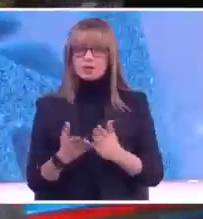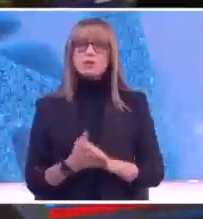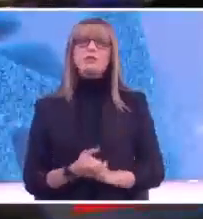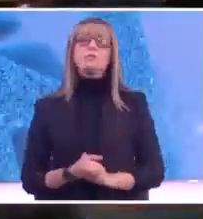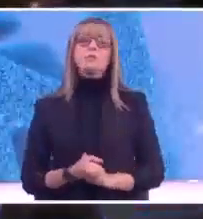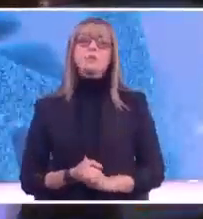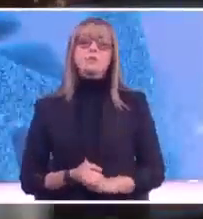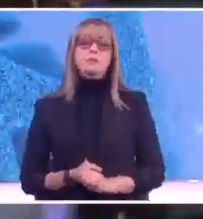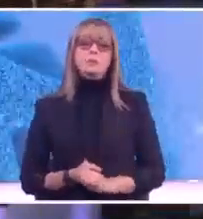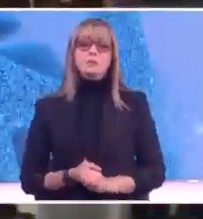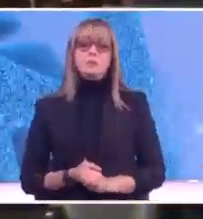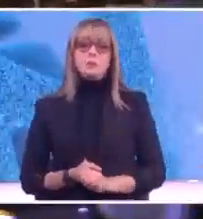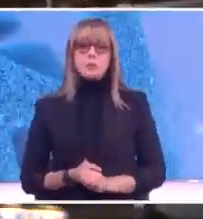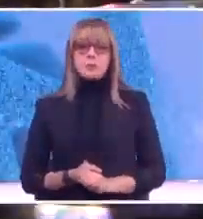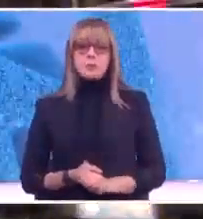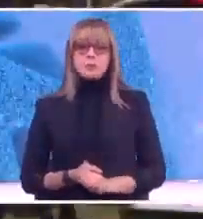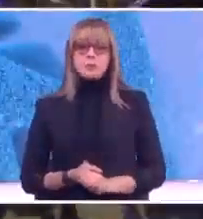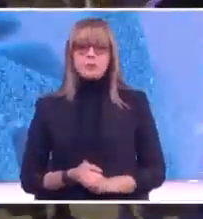de tabii ki